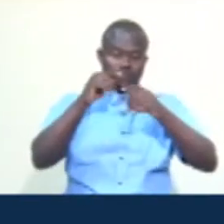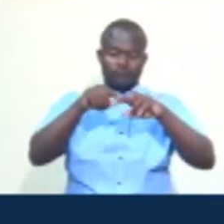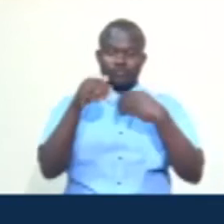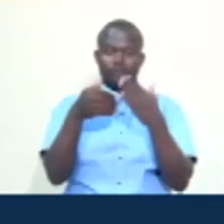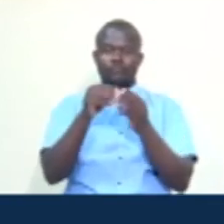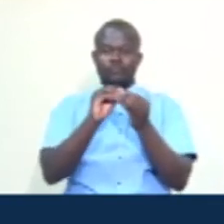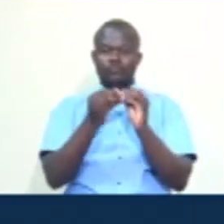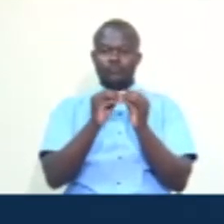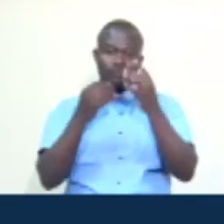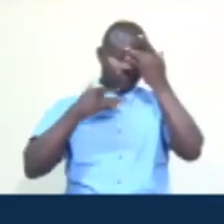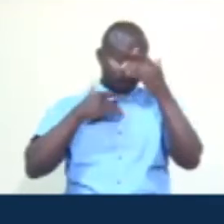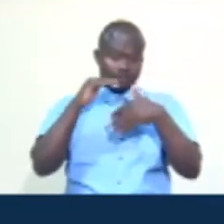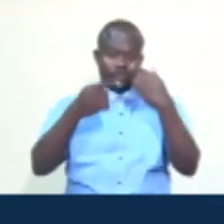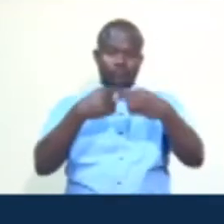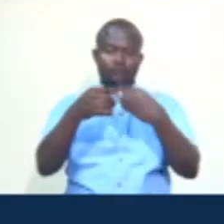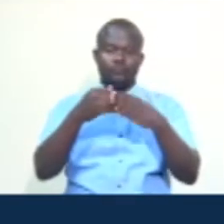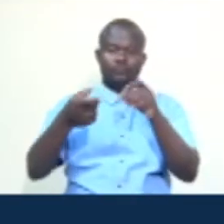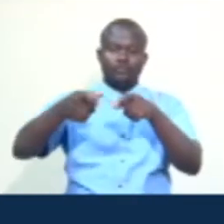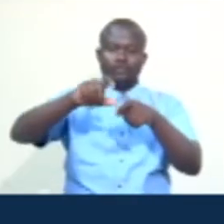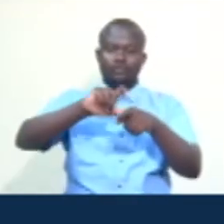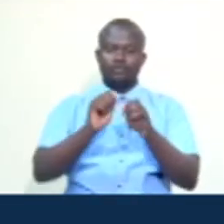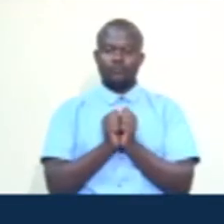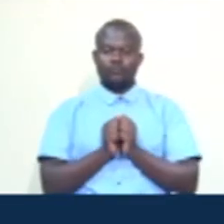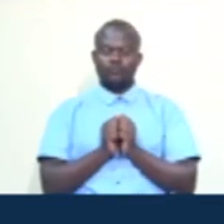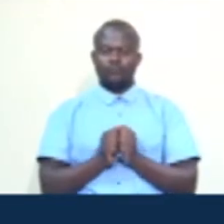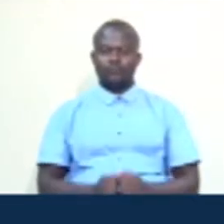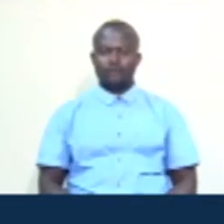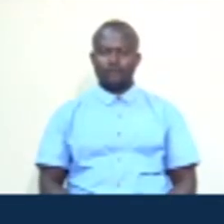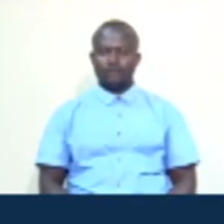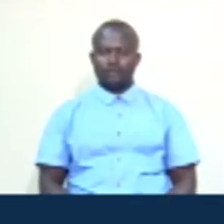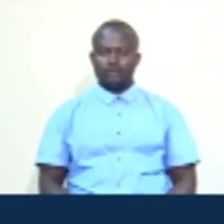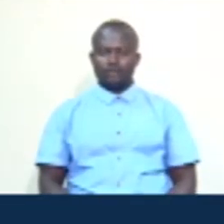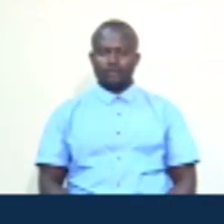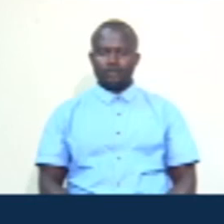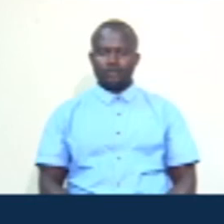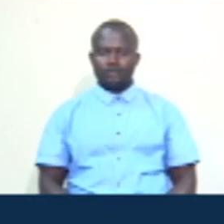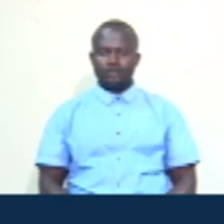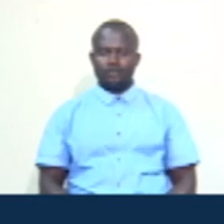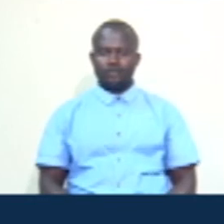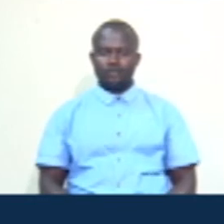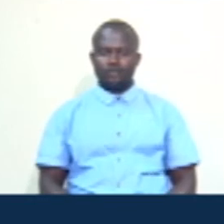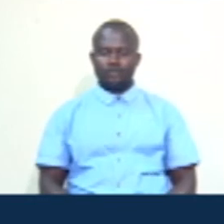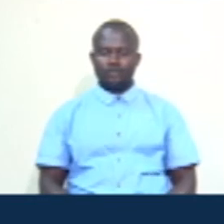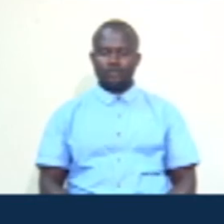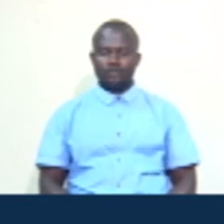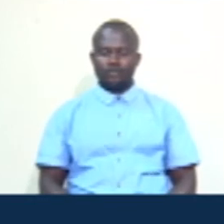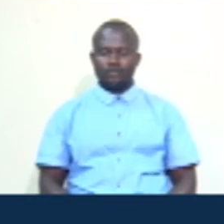hashingiwe ku mibare y'abandura ikomeza kwiyongera Robert Byiringiro Televiziyo y'u Rwanda mu karere ka Musanze.